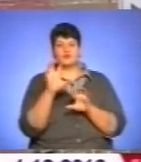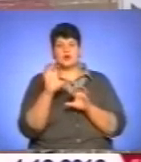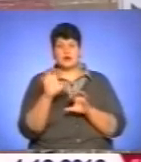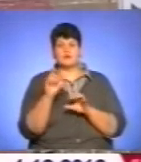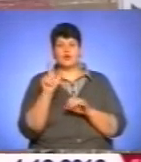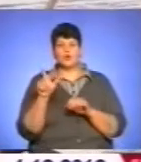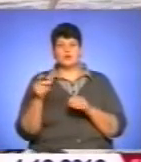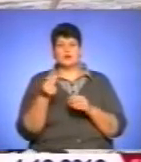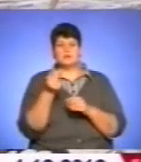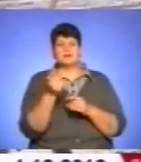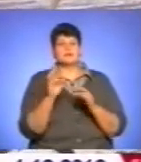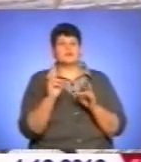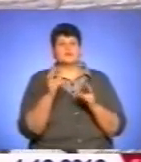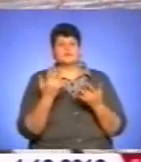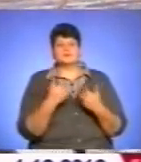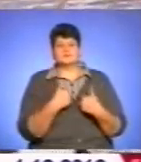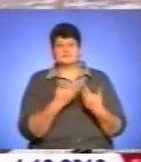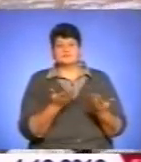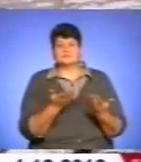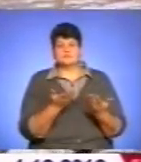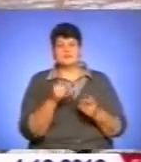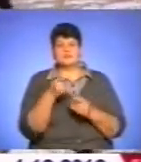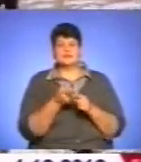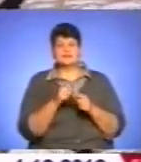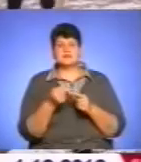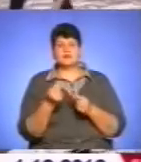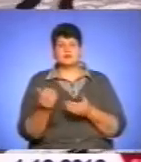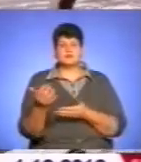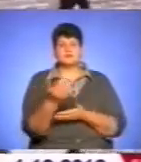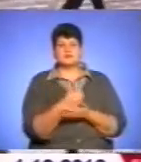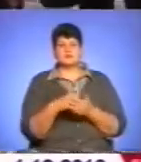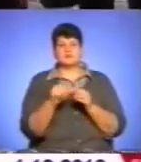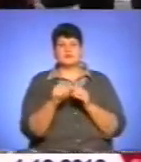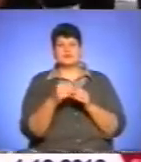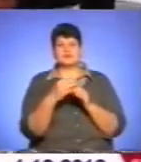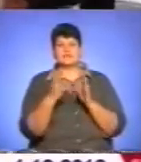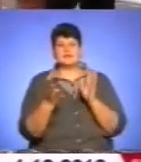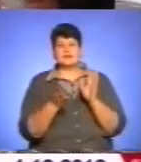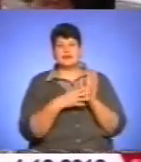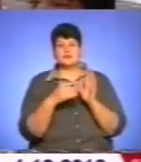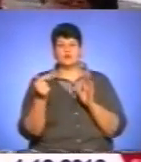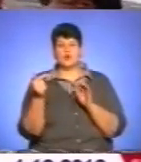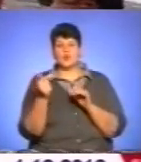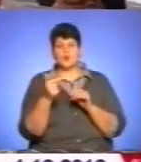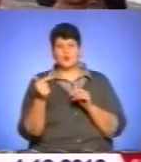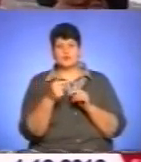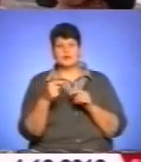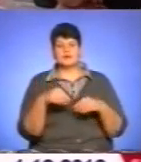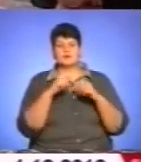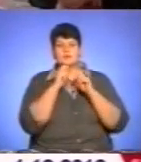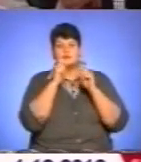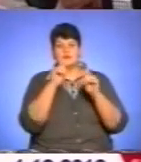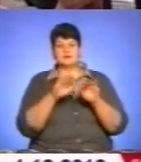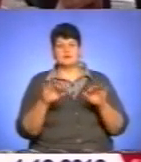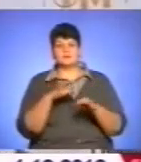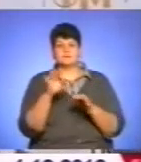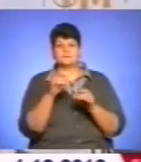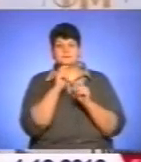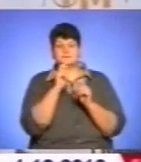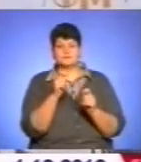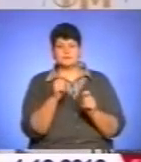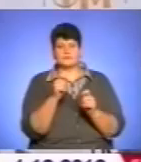люди платять хто скільки може. Ці гроші збирають, щоб 19 грудня вихованцям дитбудинків принести подарунки. Крім такої